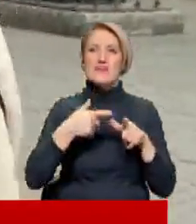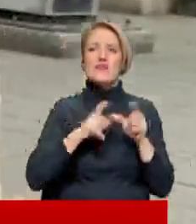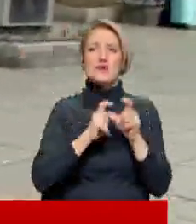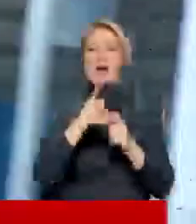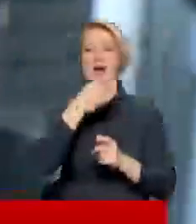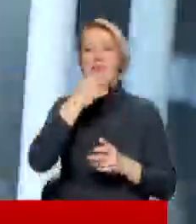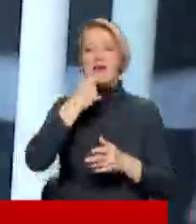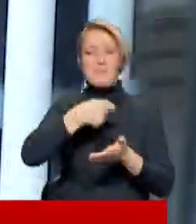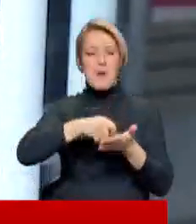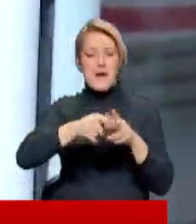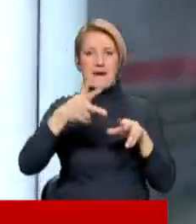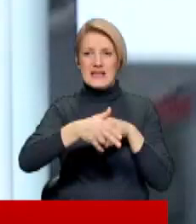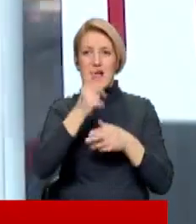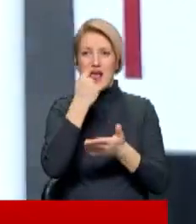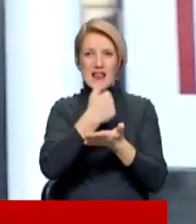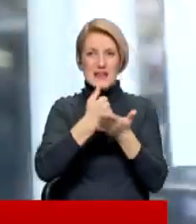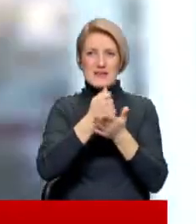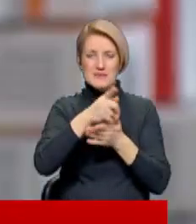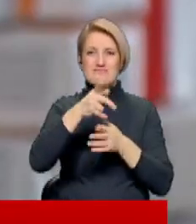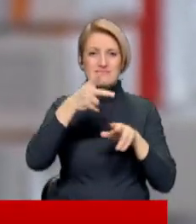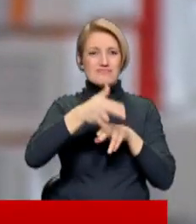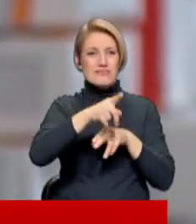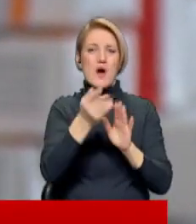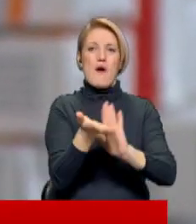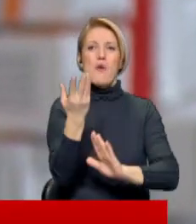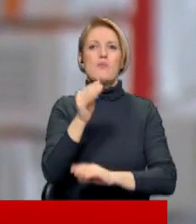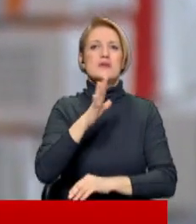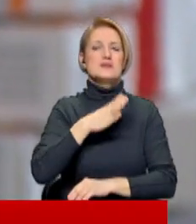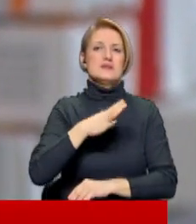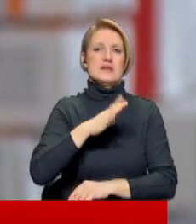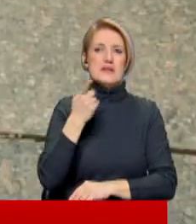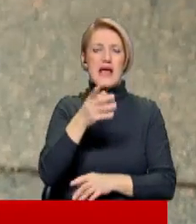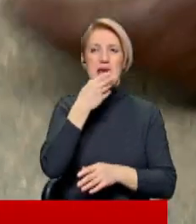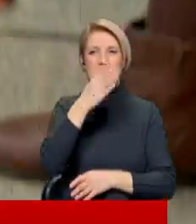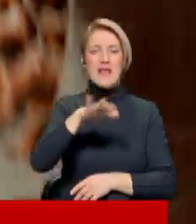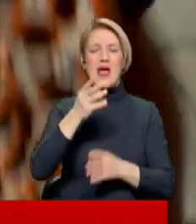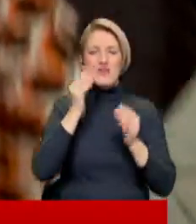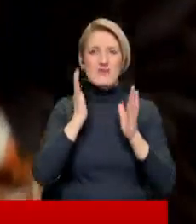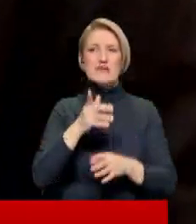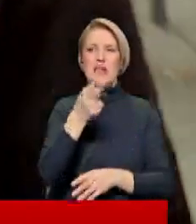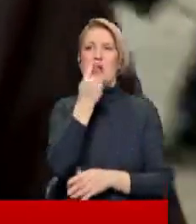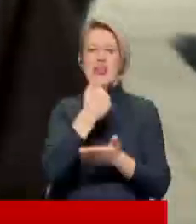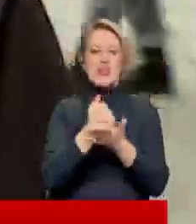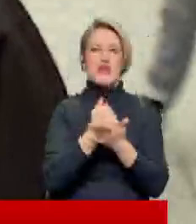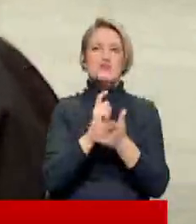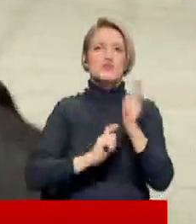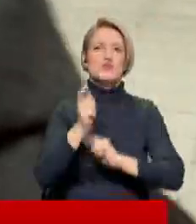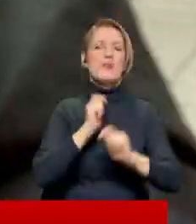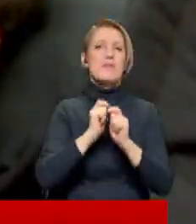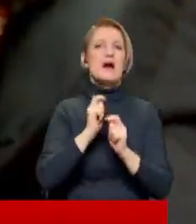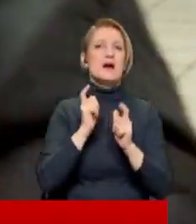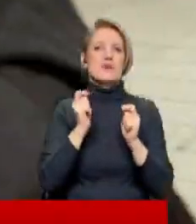maaşından kesilen ilaç katkı payının da kaldırılması gerektiğine dikkat çekti. Emekliler en çok ilaç kullanmak zorunda kalan